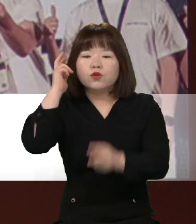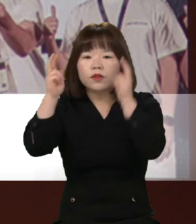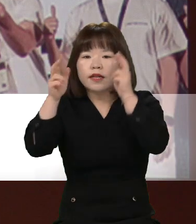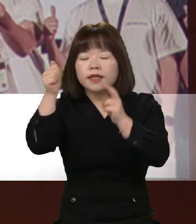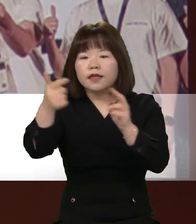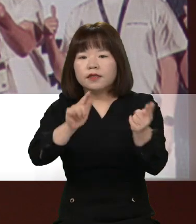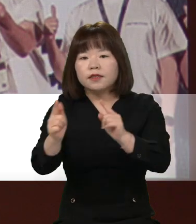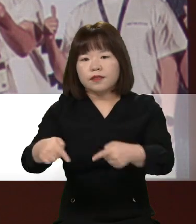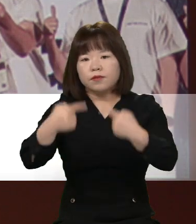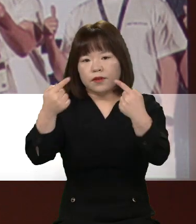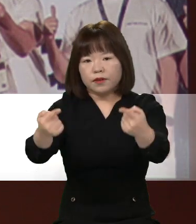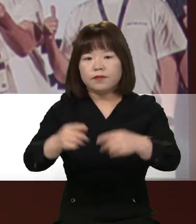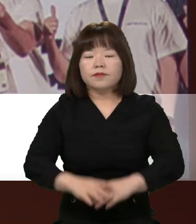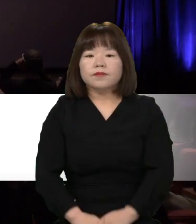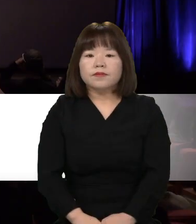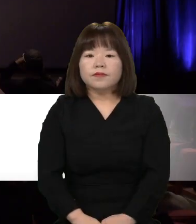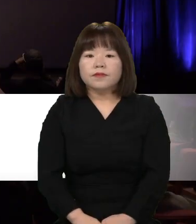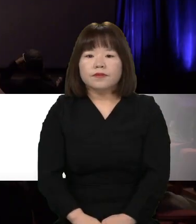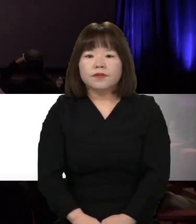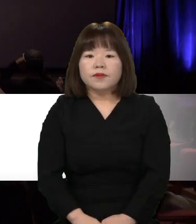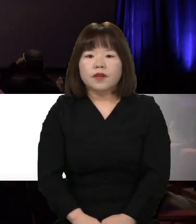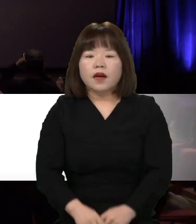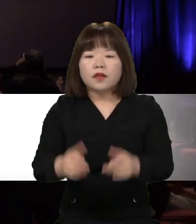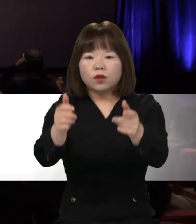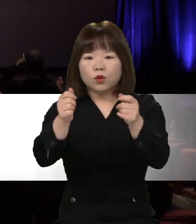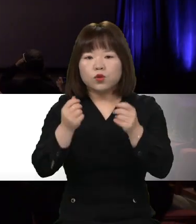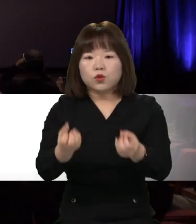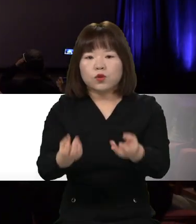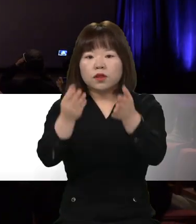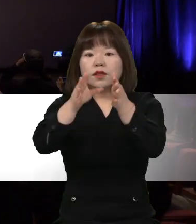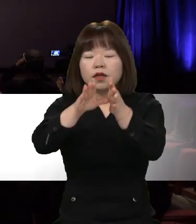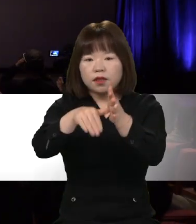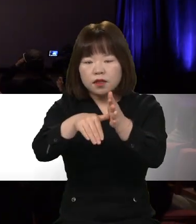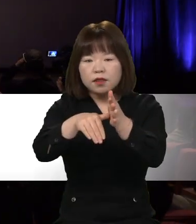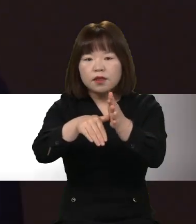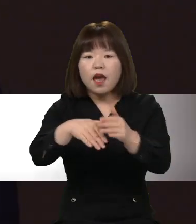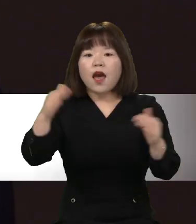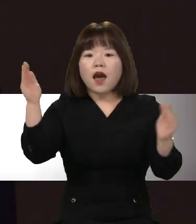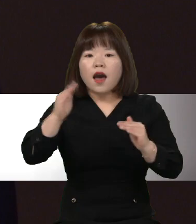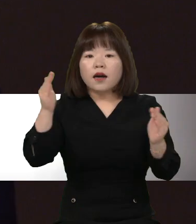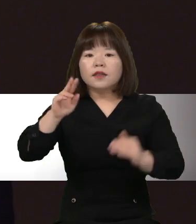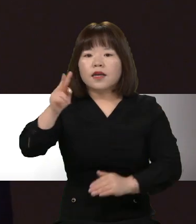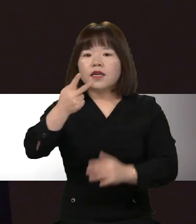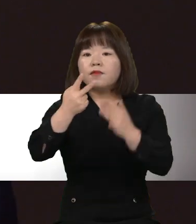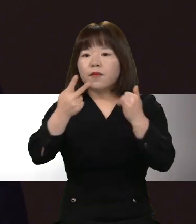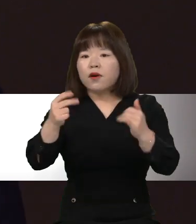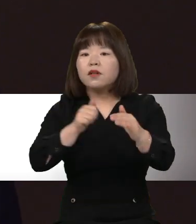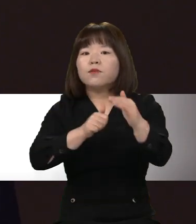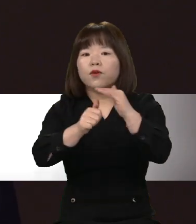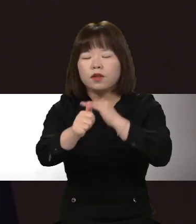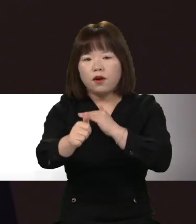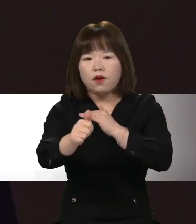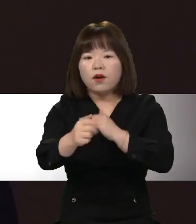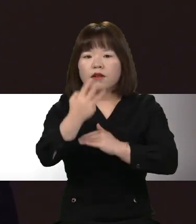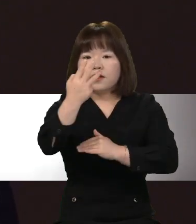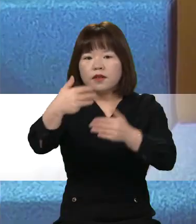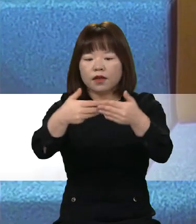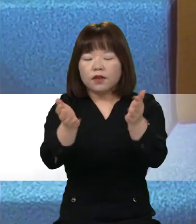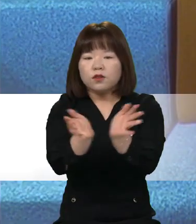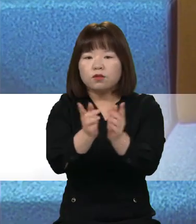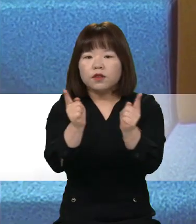사장 등이 참석했습니다 포항 애플 디벨로퍼 아카데미 수료식에서는 교육생 200명을 대표해